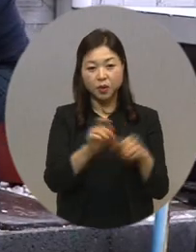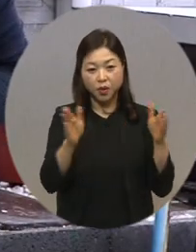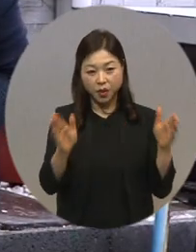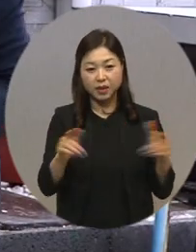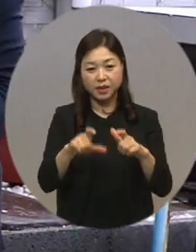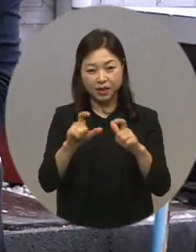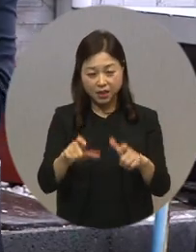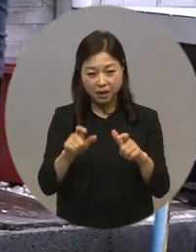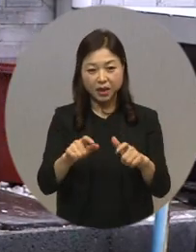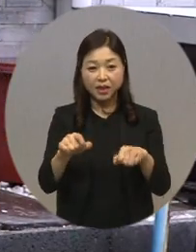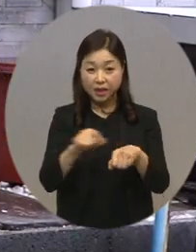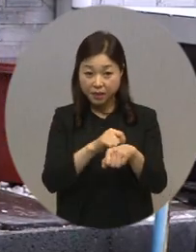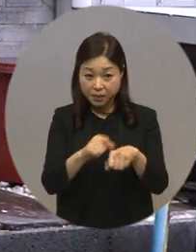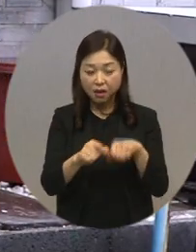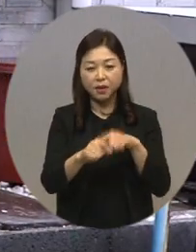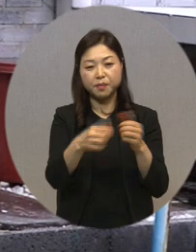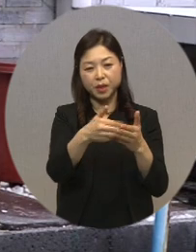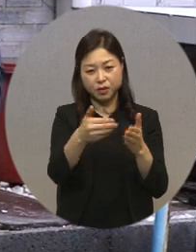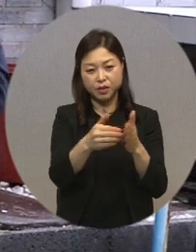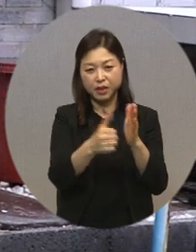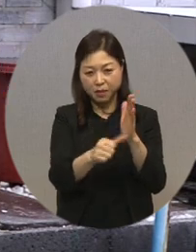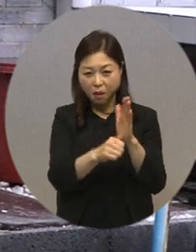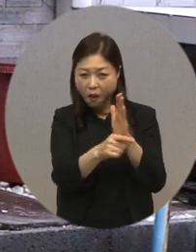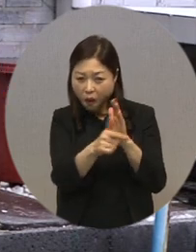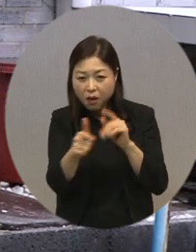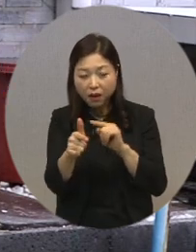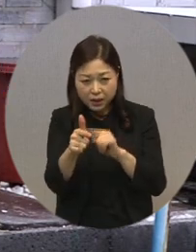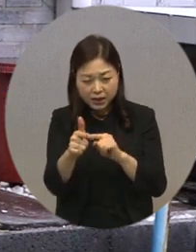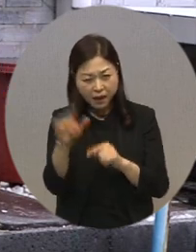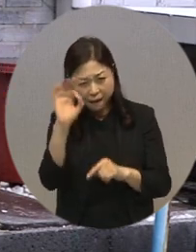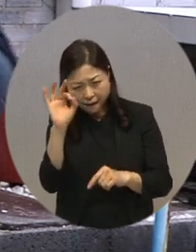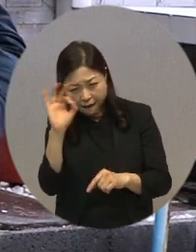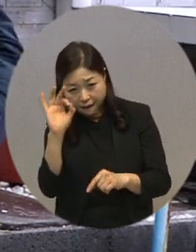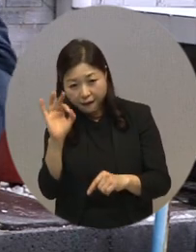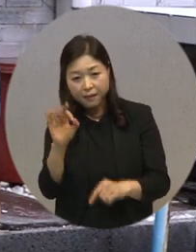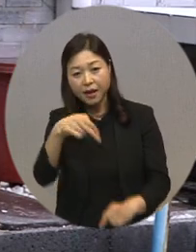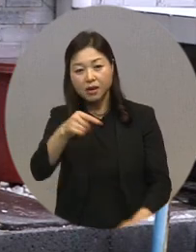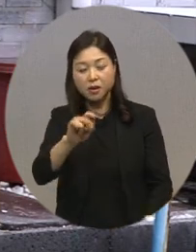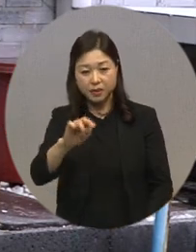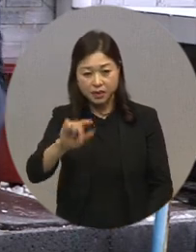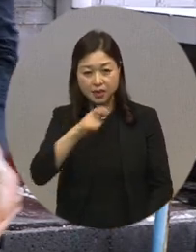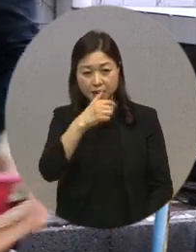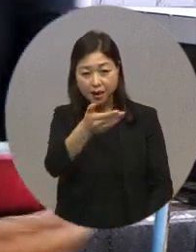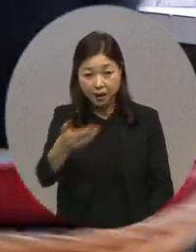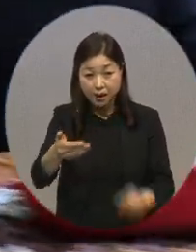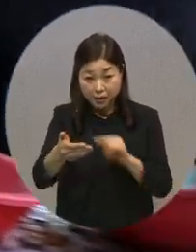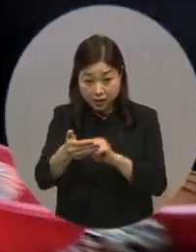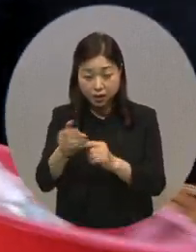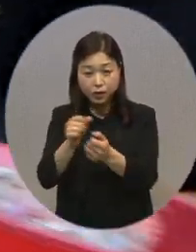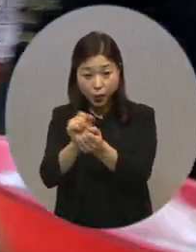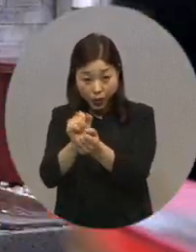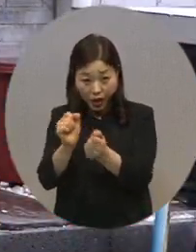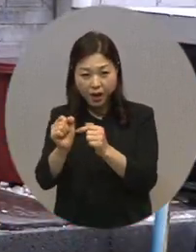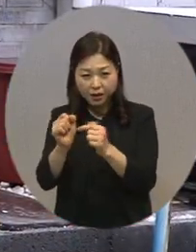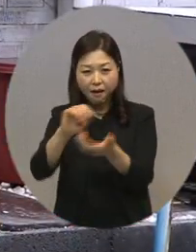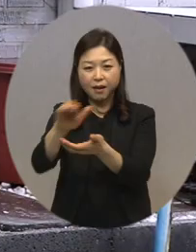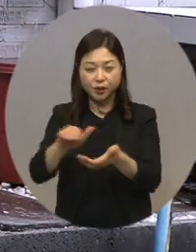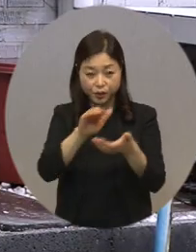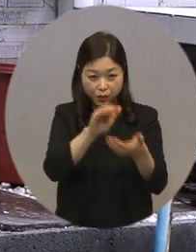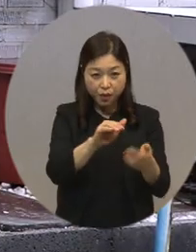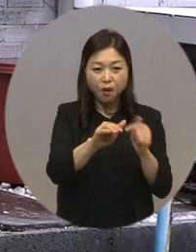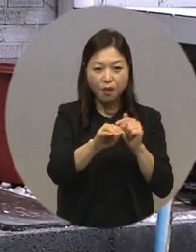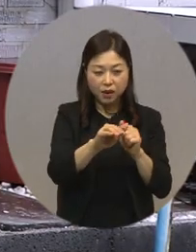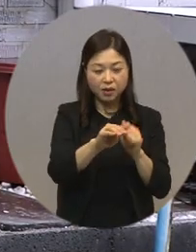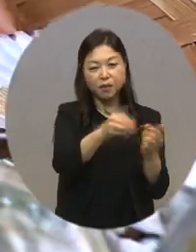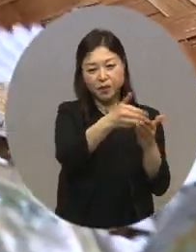특산품으로 미술 작품 제작 방안을 찾던 작가는 섬진강변에서 찾은 갱족의 왕국으로 기꺼이 두 팔을